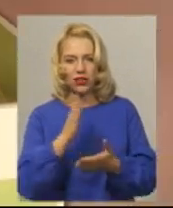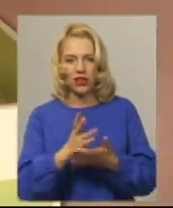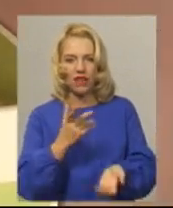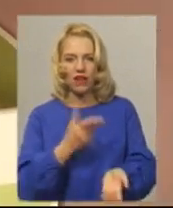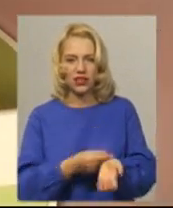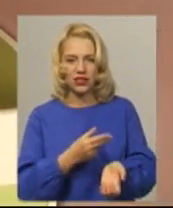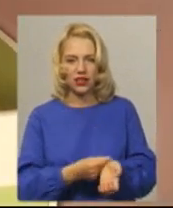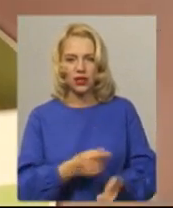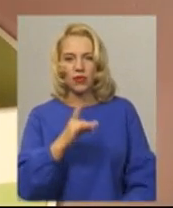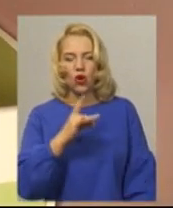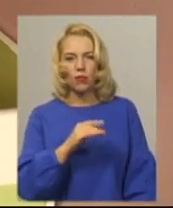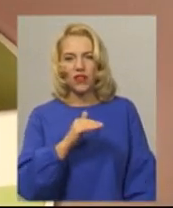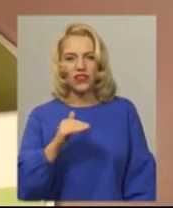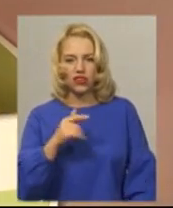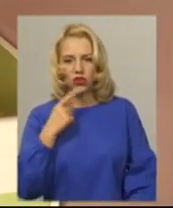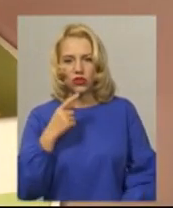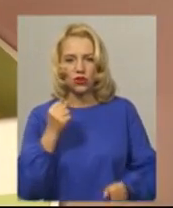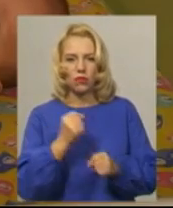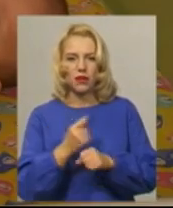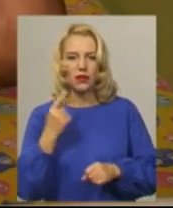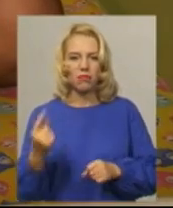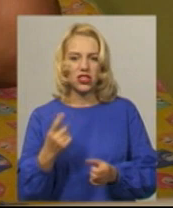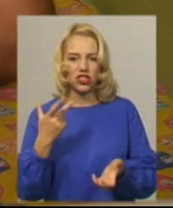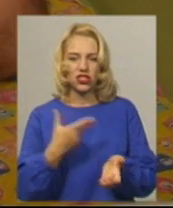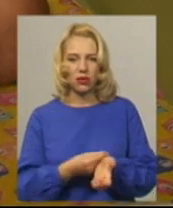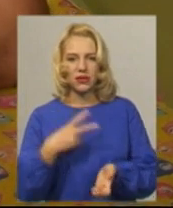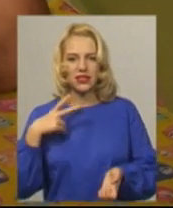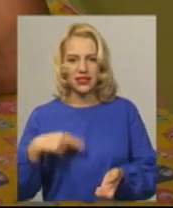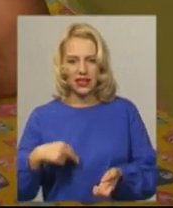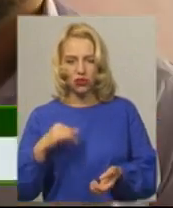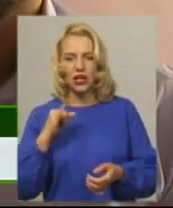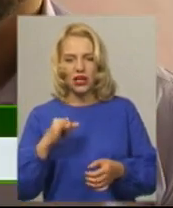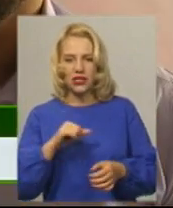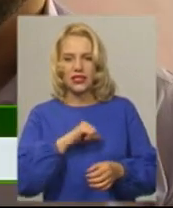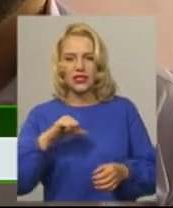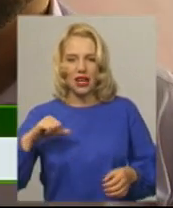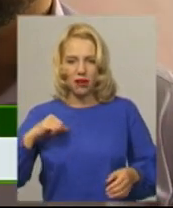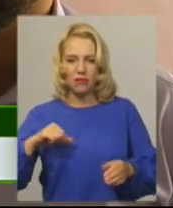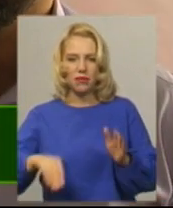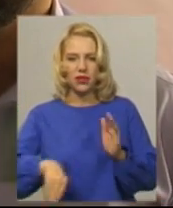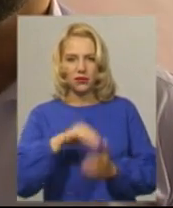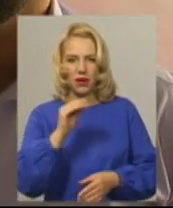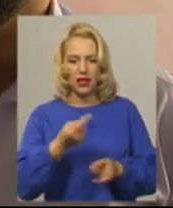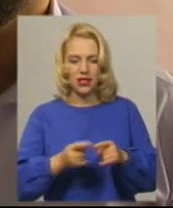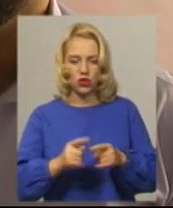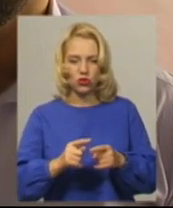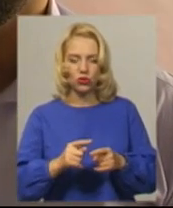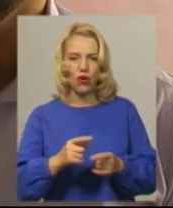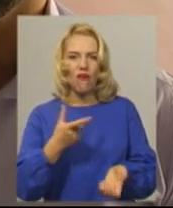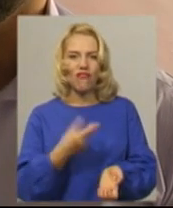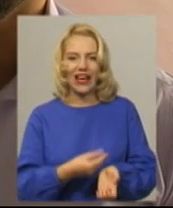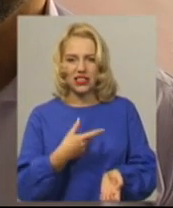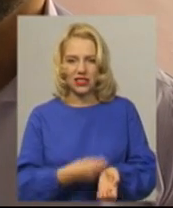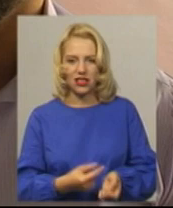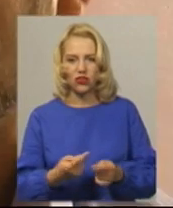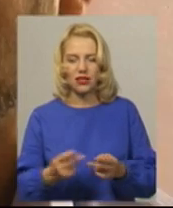Роман Потарчук каже, зробили перше щеплення синові. Вакцину придбали самі. Це безпека для нашої дитини і